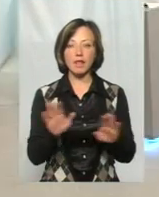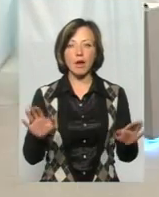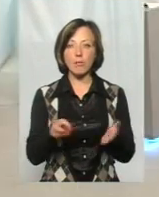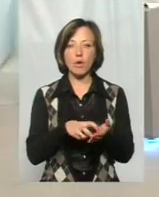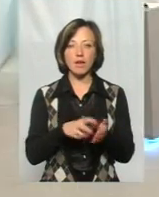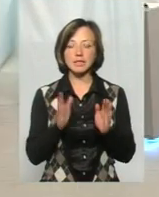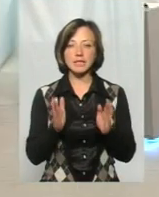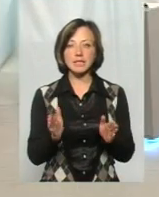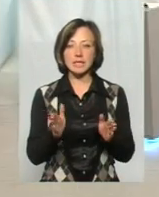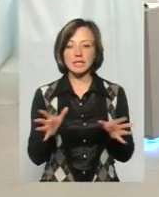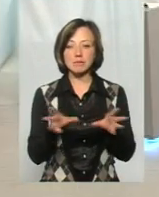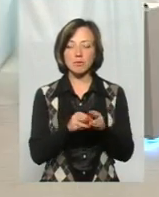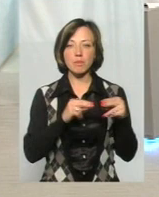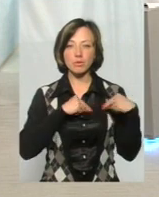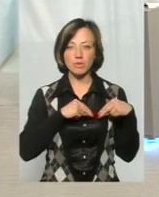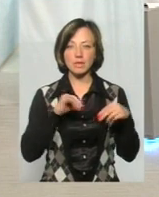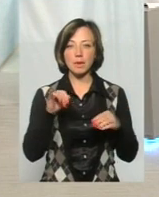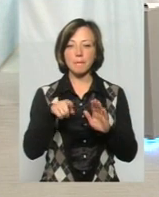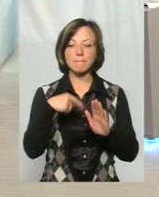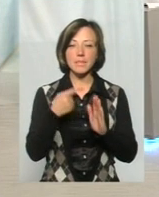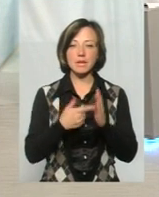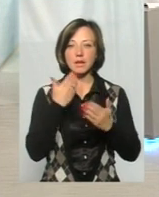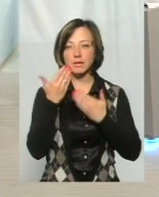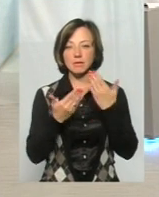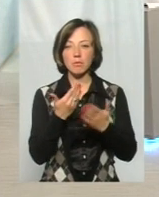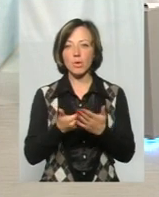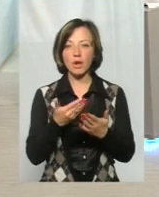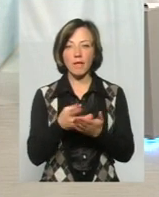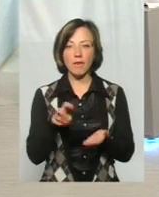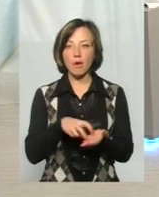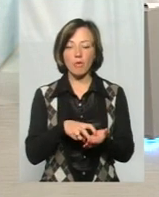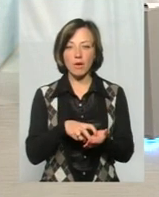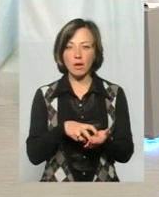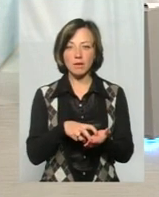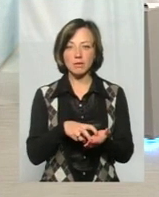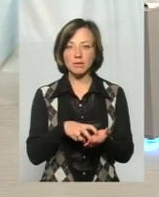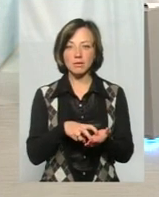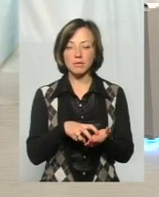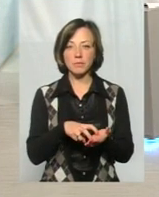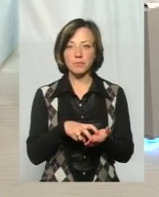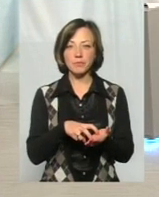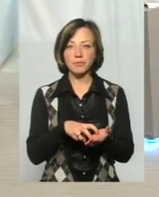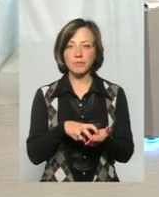не тільки співпрацювати, а питатися поради, не боялися